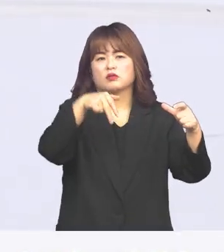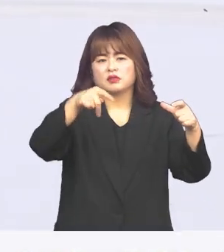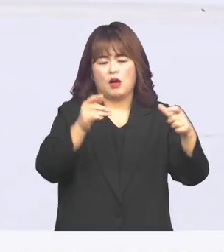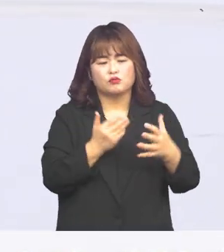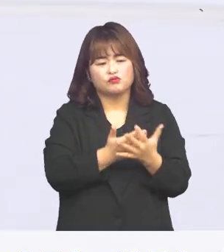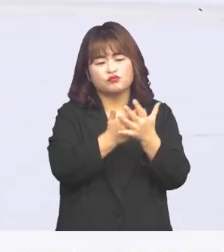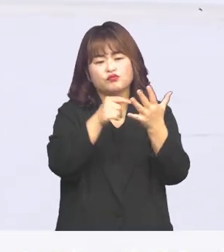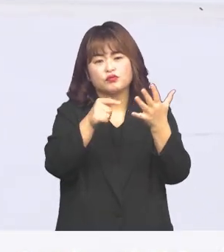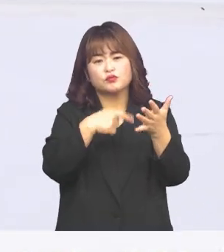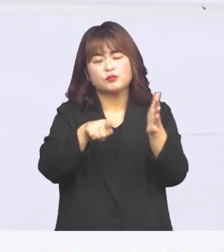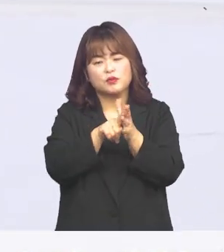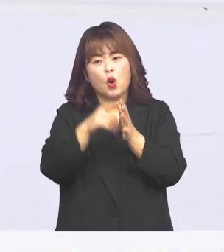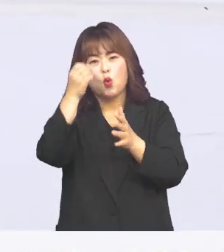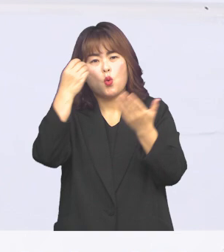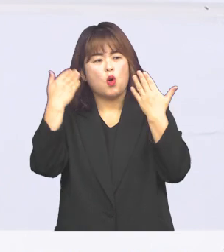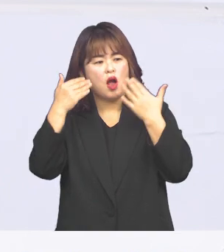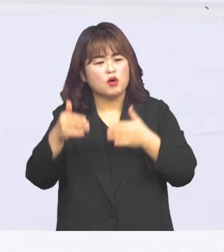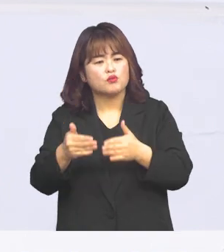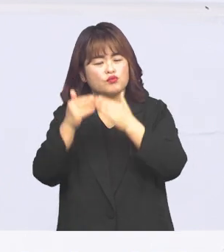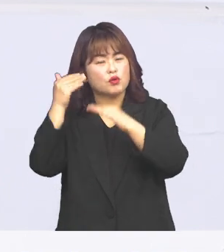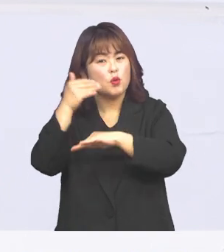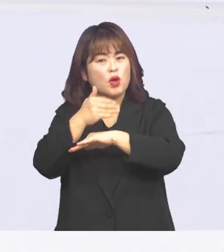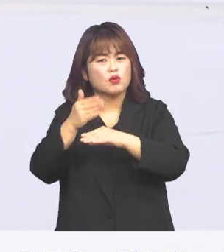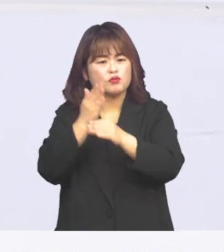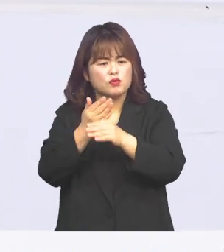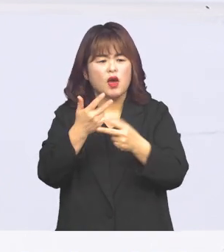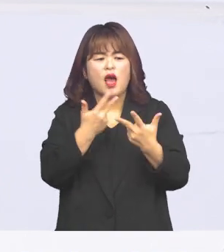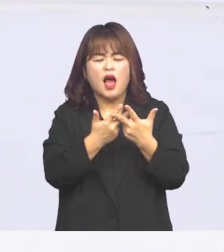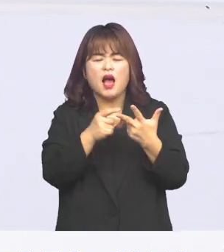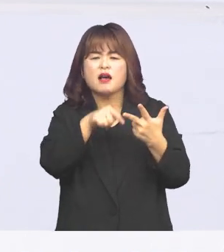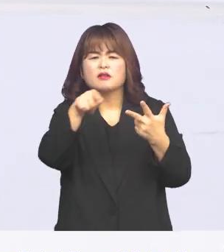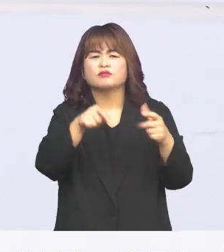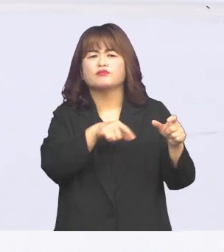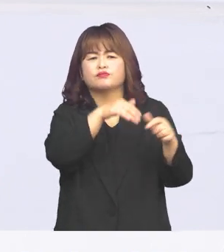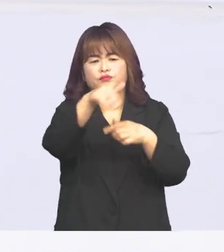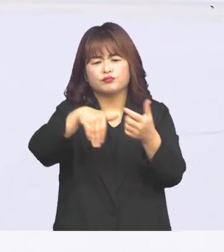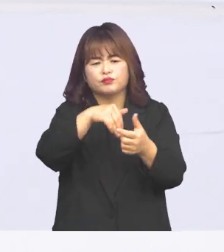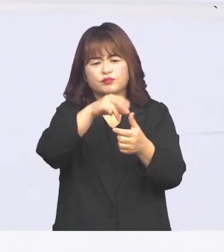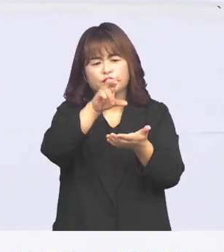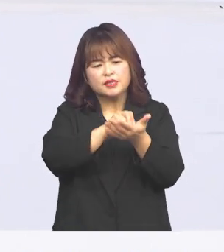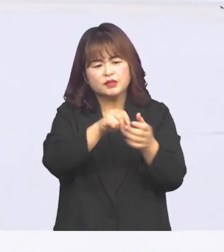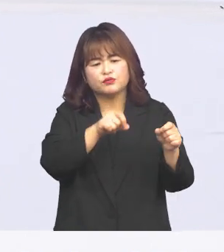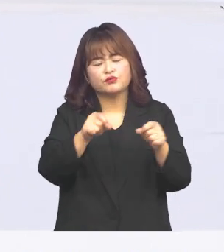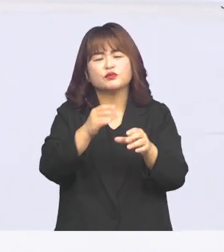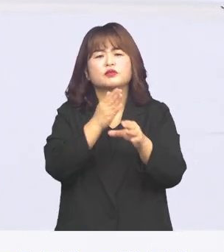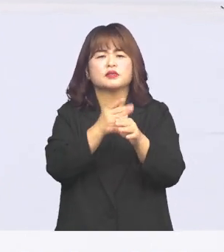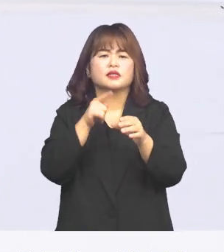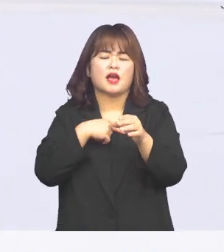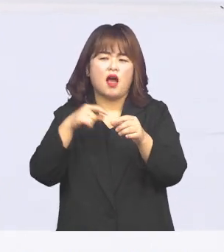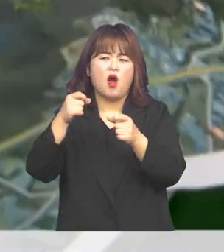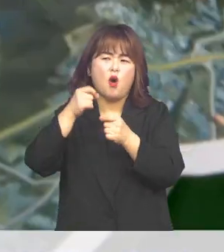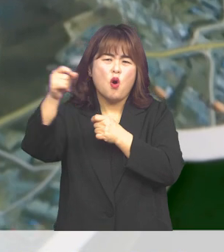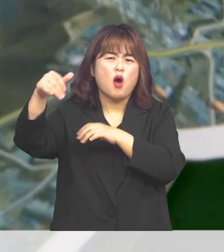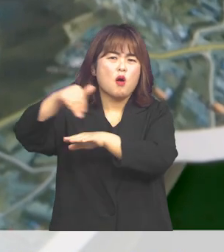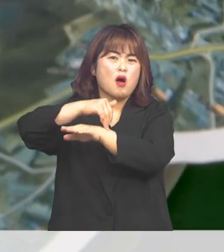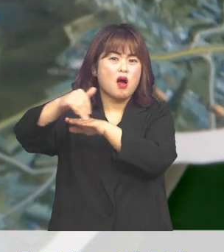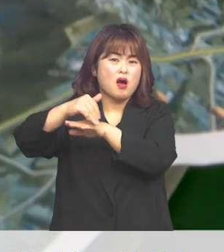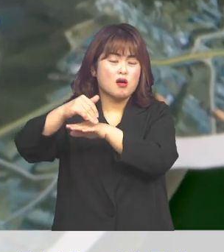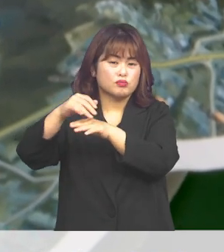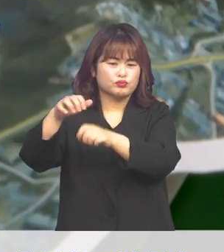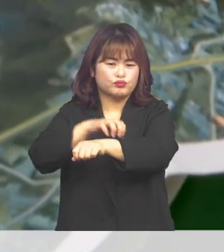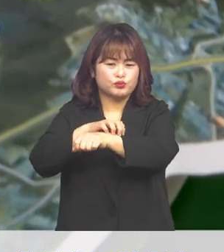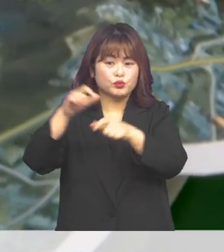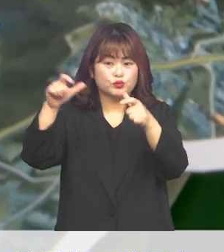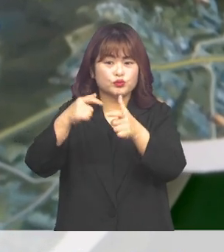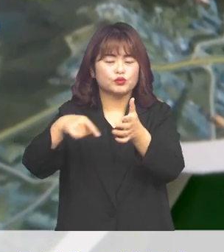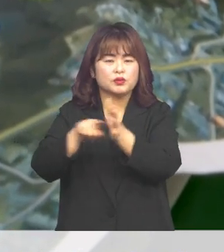고교 신설이 계획돼 있지만 조합 내 분쟁으로 지연되고 있다며 삼가동 학생들의 원거리 통학 부담을 덜기 위해